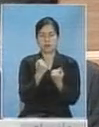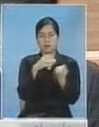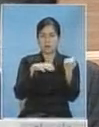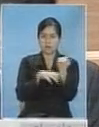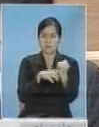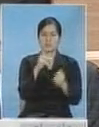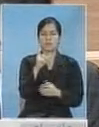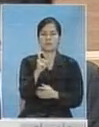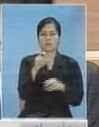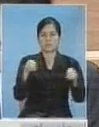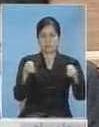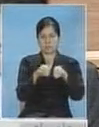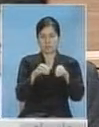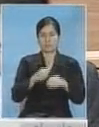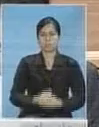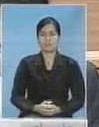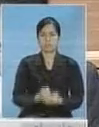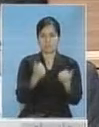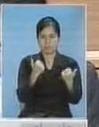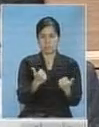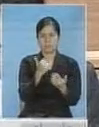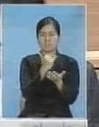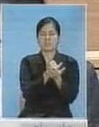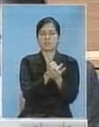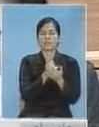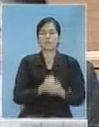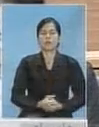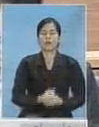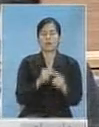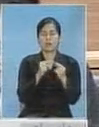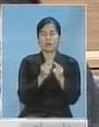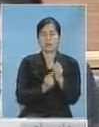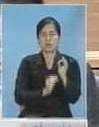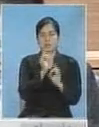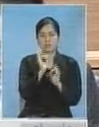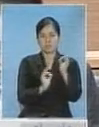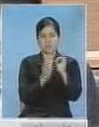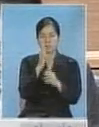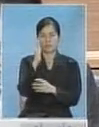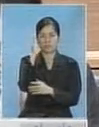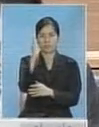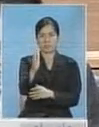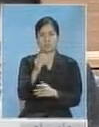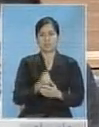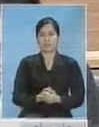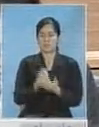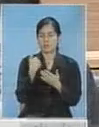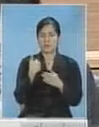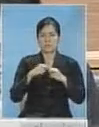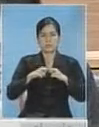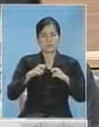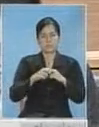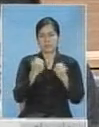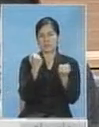ถวนี้ครับแล้วก็ยังไม่เผาฮะพรุ่งนี้ครับจะทำการชาปนกิจแล้วมันจะเกิดอย่างนี้เป็นประ